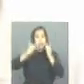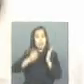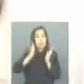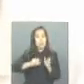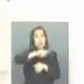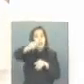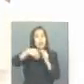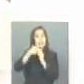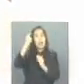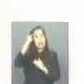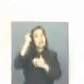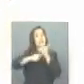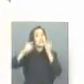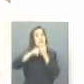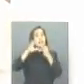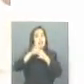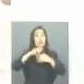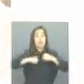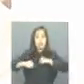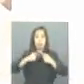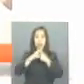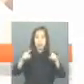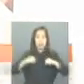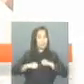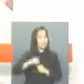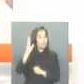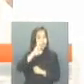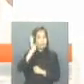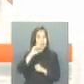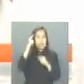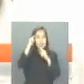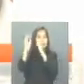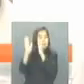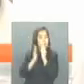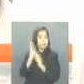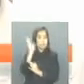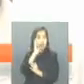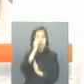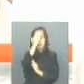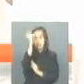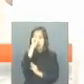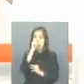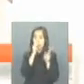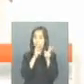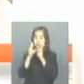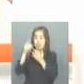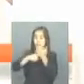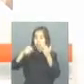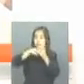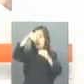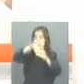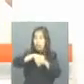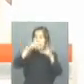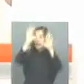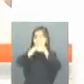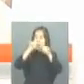เป็นเรื่องไกลตัวสำหรับเยาวชนแต่ว่าพวกเราเนี่ยไม่ได้คิดอย่างนั้นเลยค่ะเพราะเราคิดว่าการเลือกตั้งก็คือเลือกคนที่จะไป